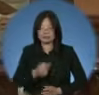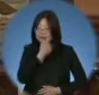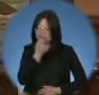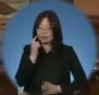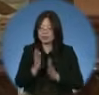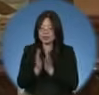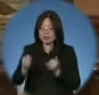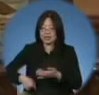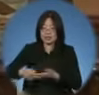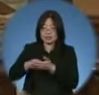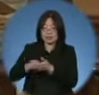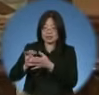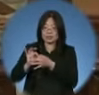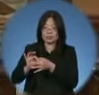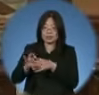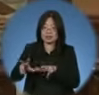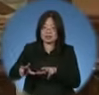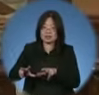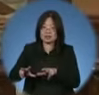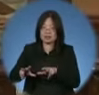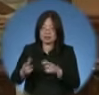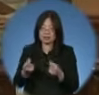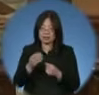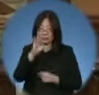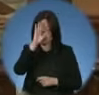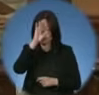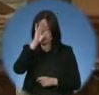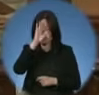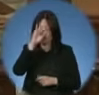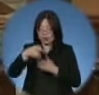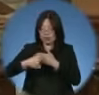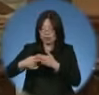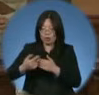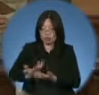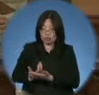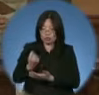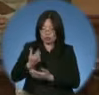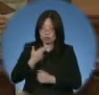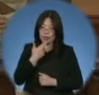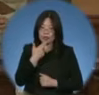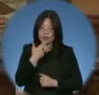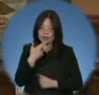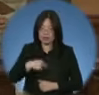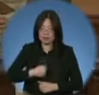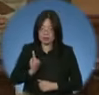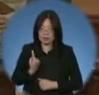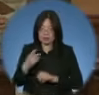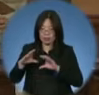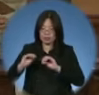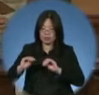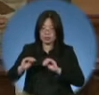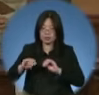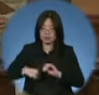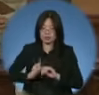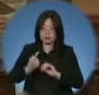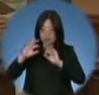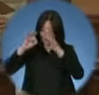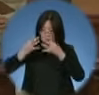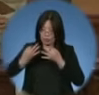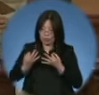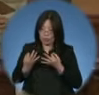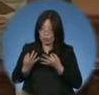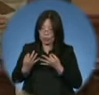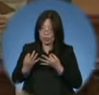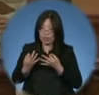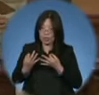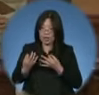본인의 의지를 통해 사실은 그런 병이나 이런 외적 충격 없이 스스로를 멈추게 하고 스스로를 돌아보게